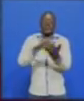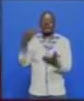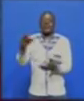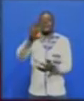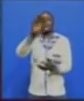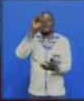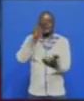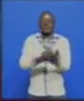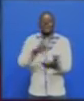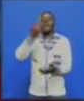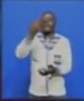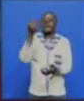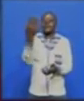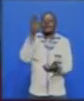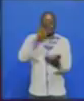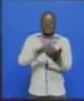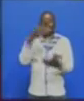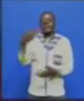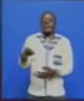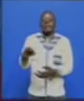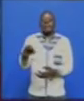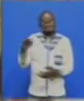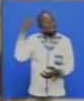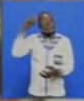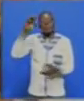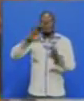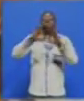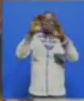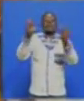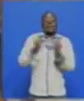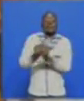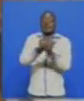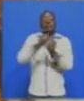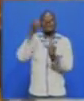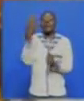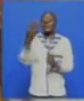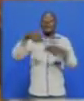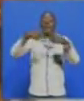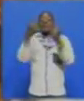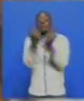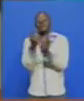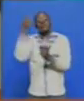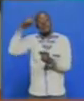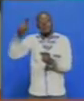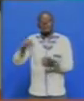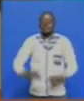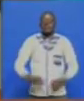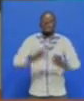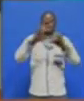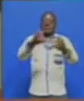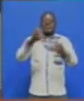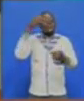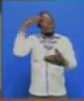et 25 000 francs CFA. Au niveau collectif, toutes les quatre équipes des provinces ont été récompensées en espèces et